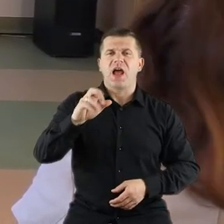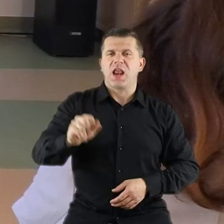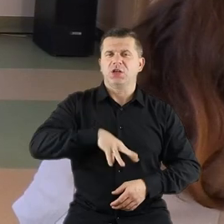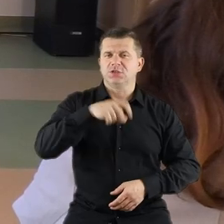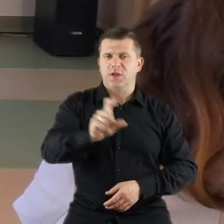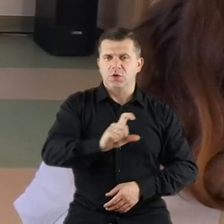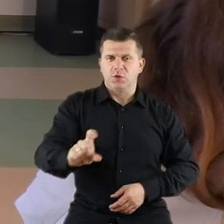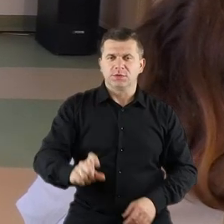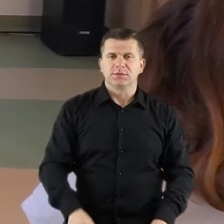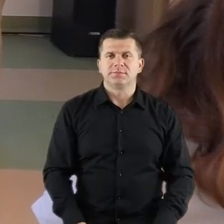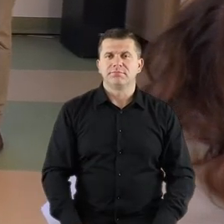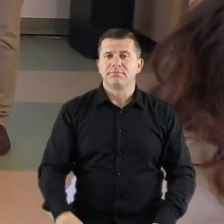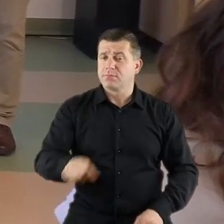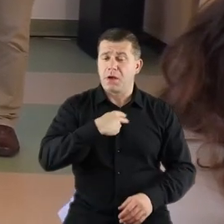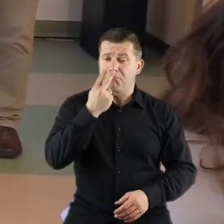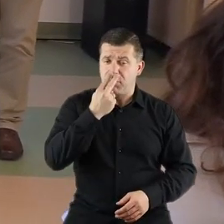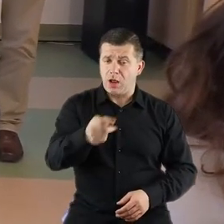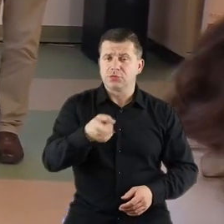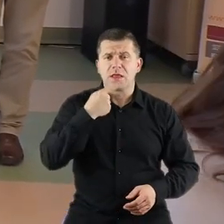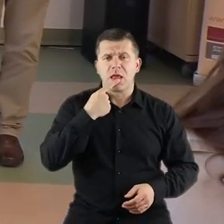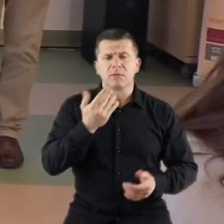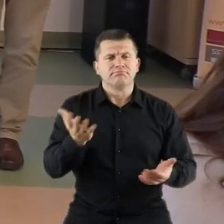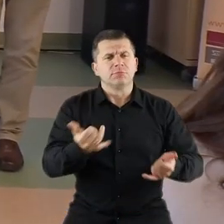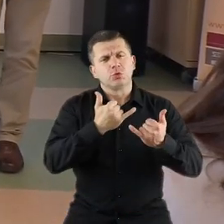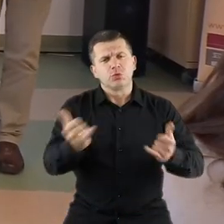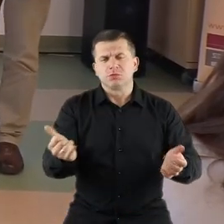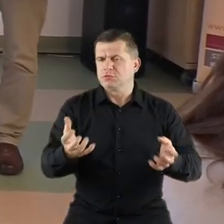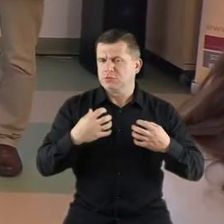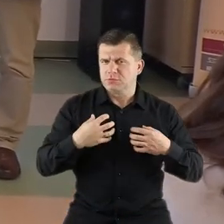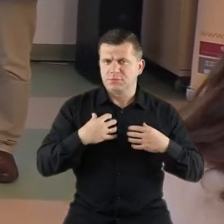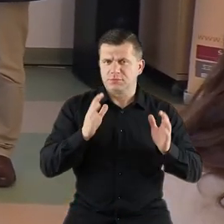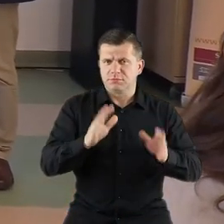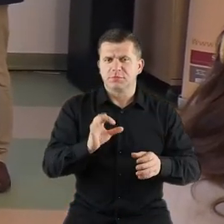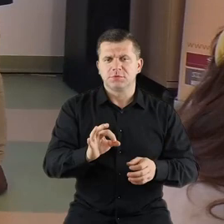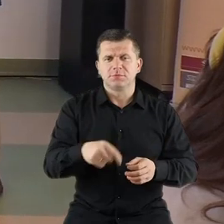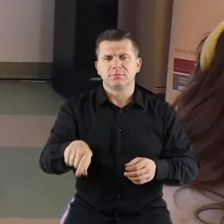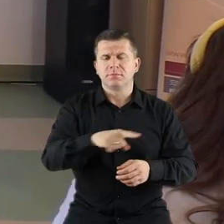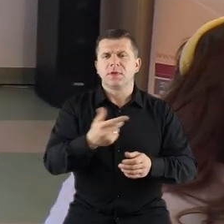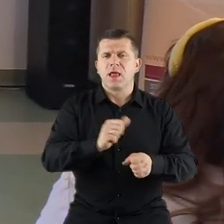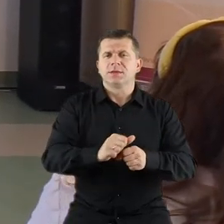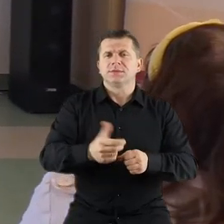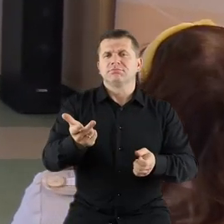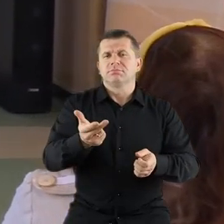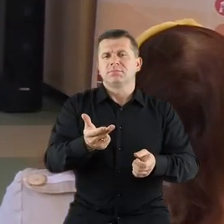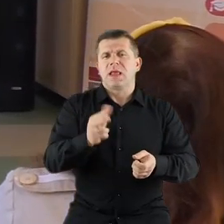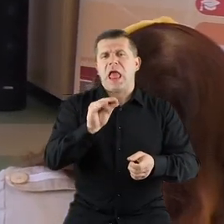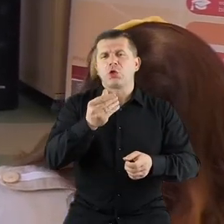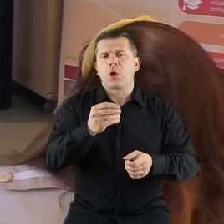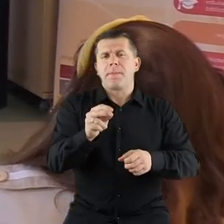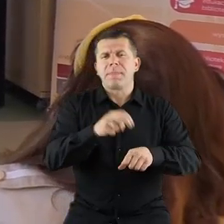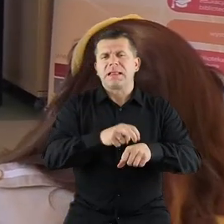Świętokrzyską i patrzymy na ten język najrozmaitszych aspektach dzisiaj jest odsłona związana z medycyną ludową